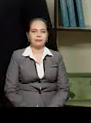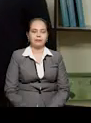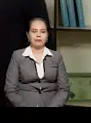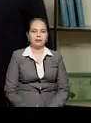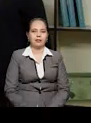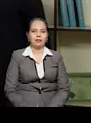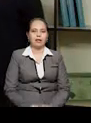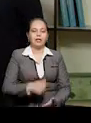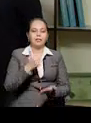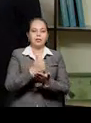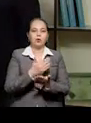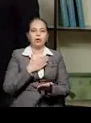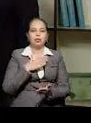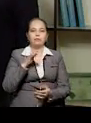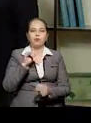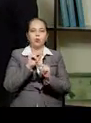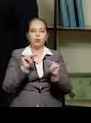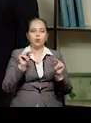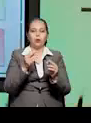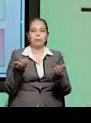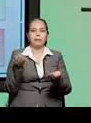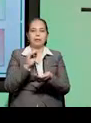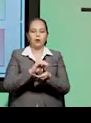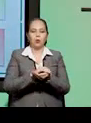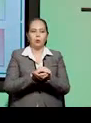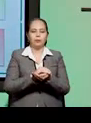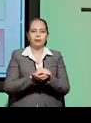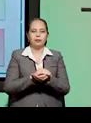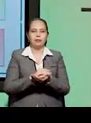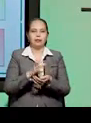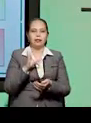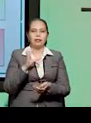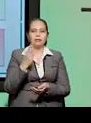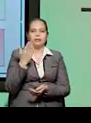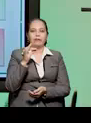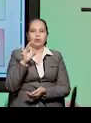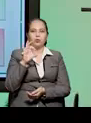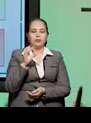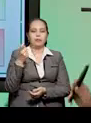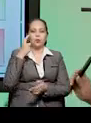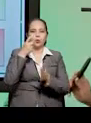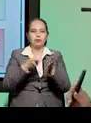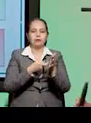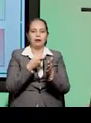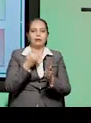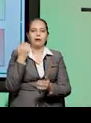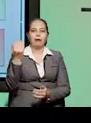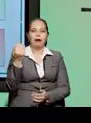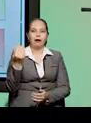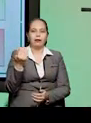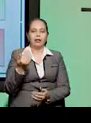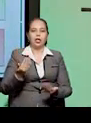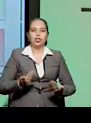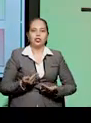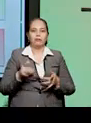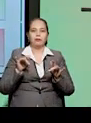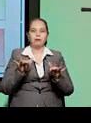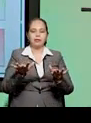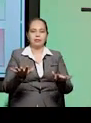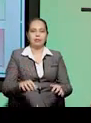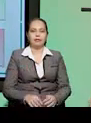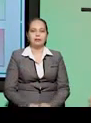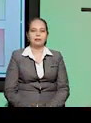Целью нашего урока является познакомиться с вирусами и узнать о их